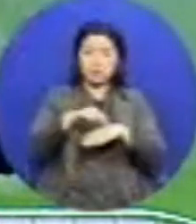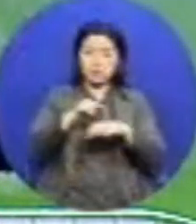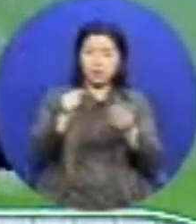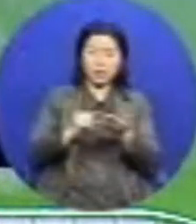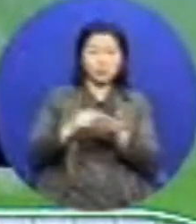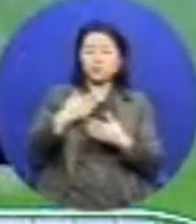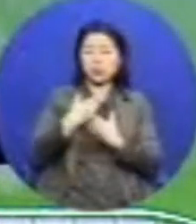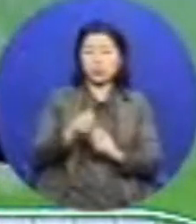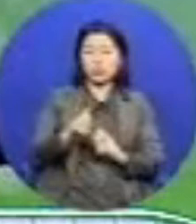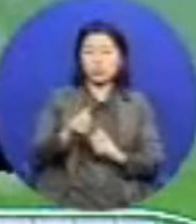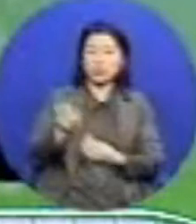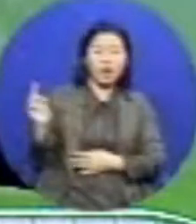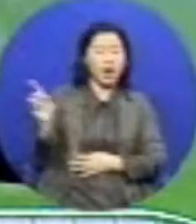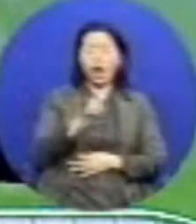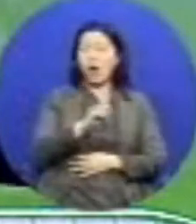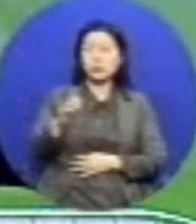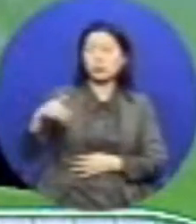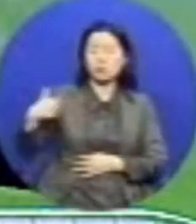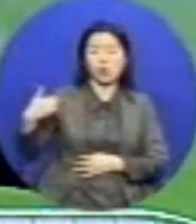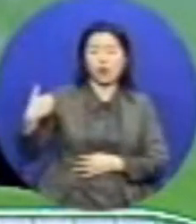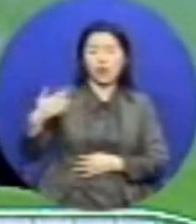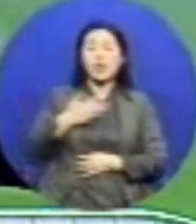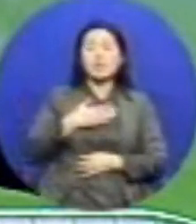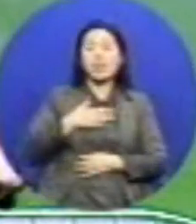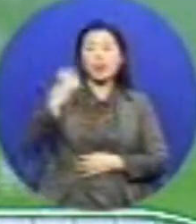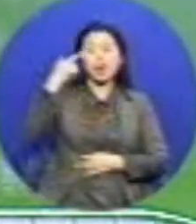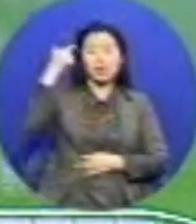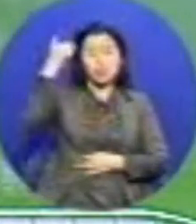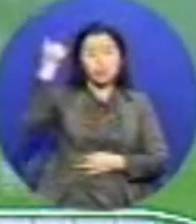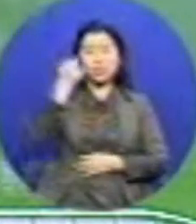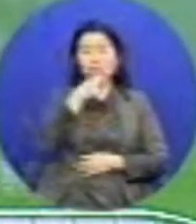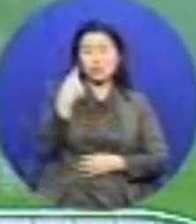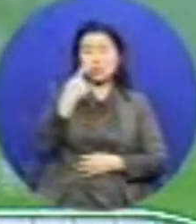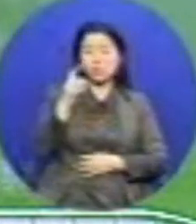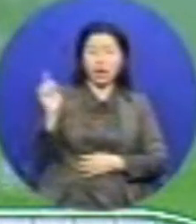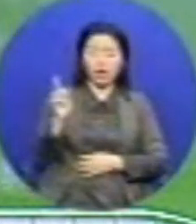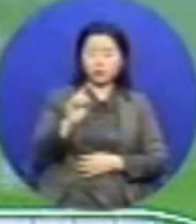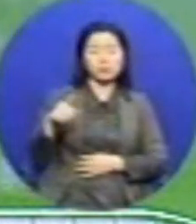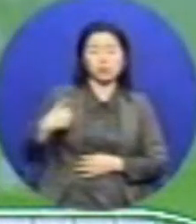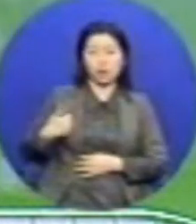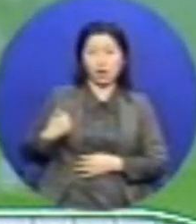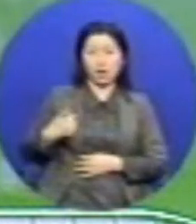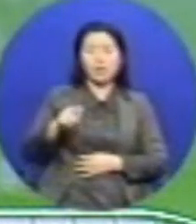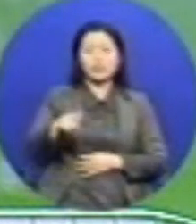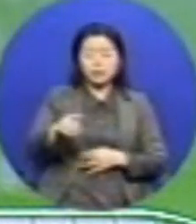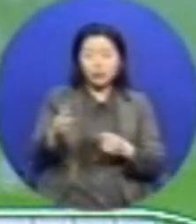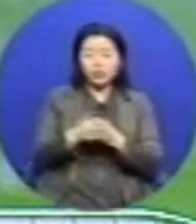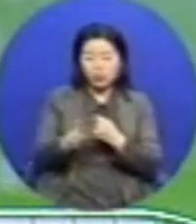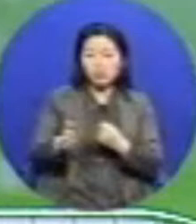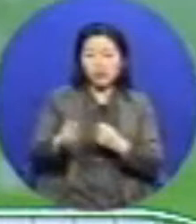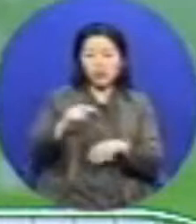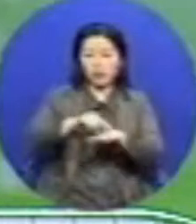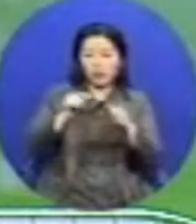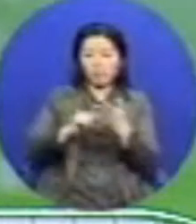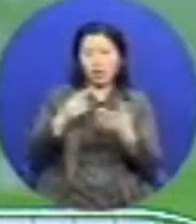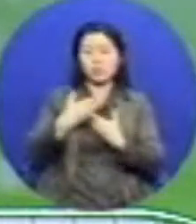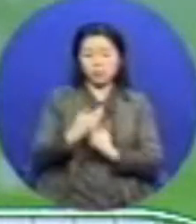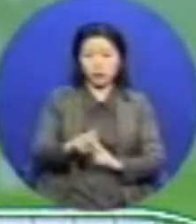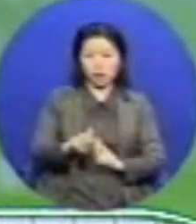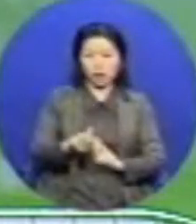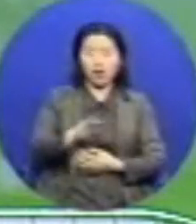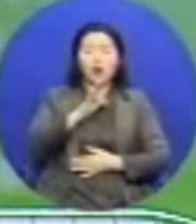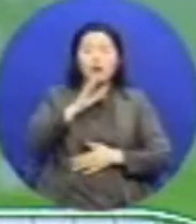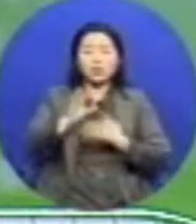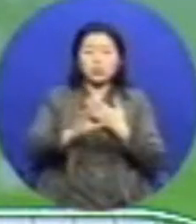모르잖아 내가 목사님을 아무도 모르 자 그것 때문에 그렇게 마음이 편안하다고 그러면 내가 그 동안의